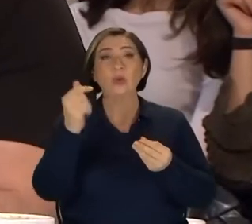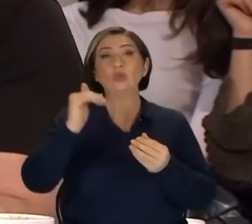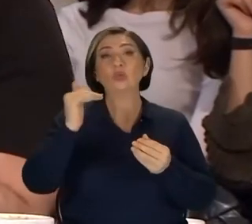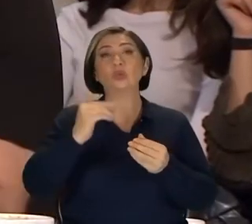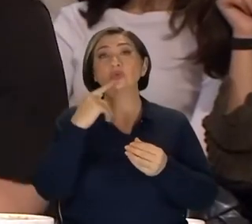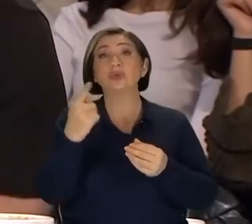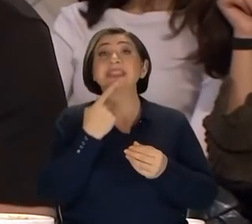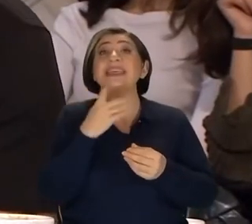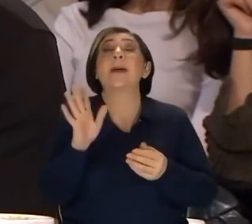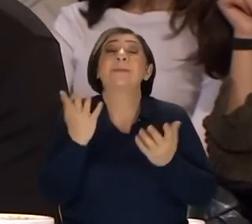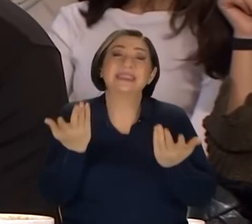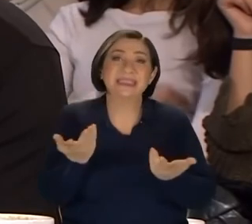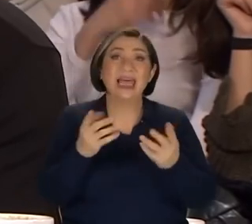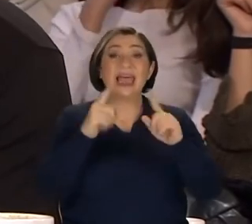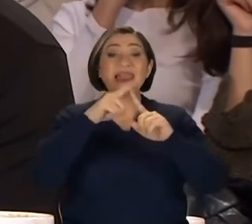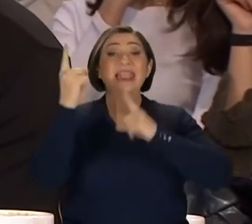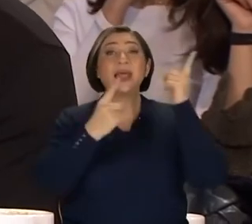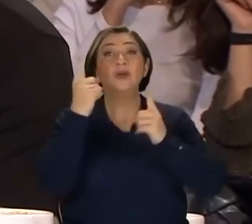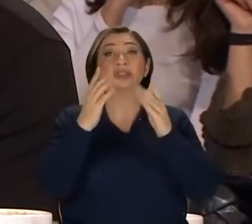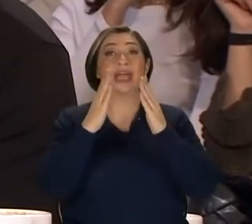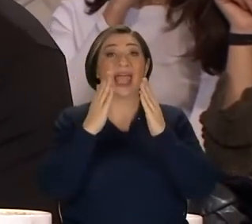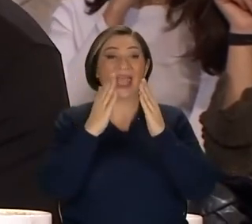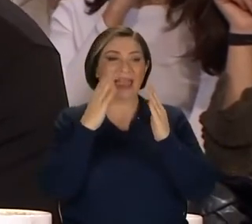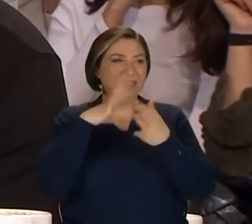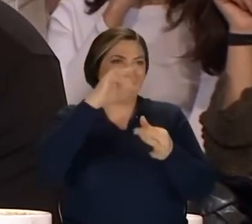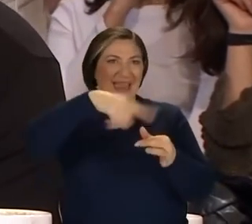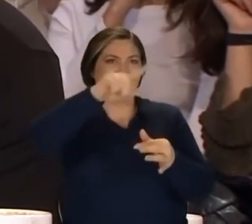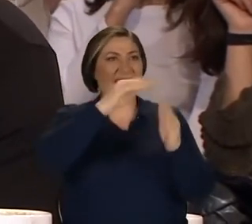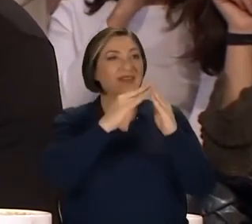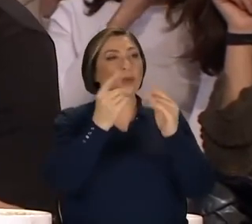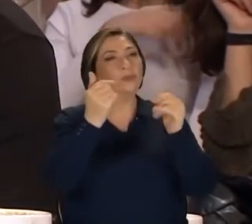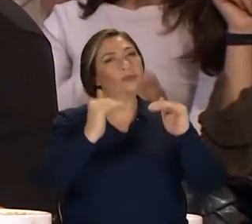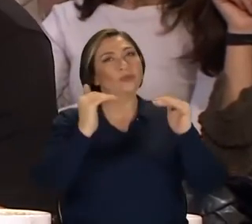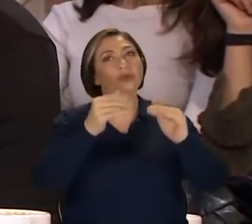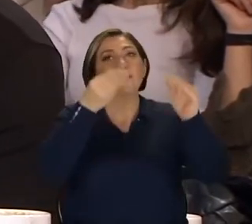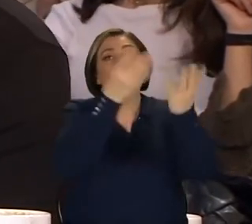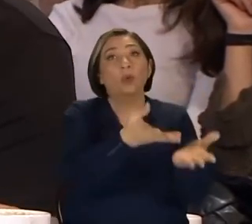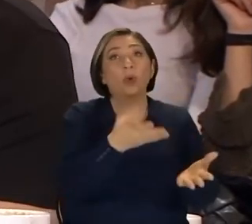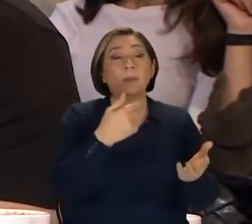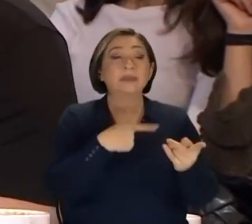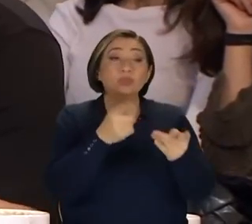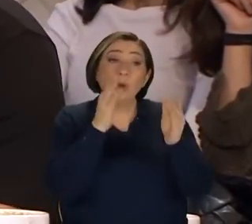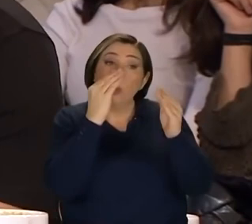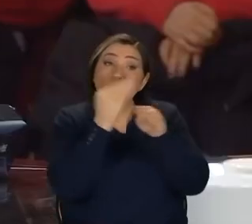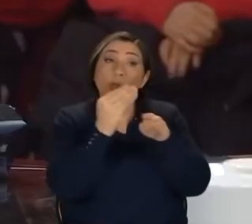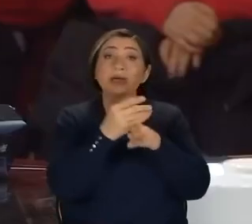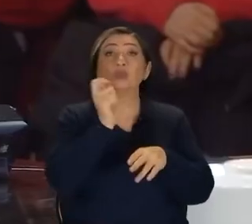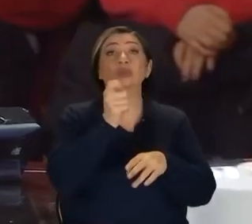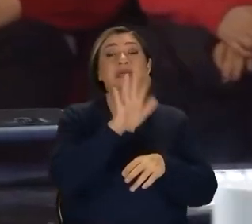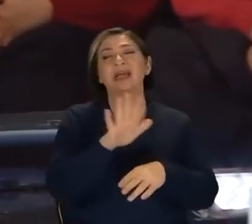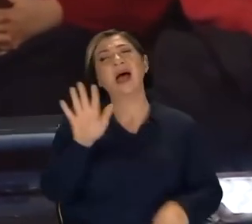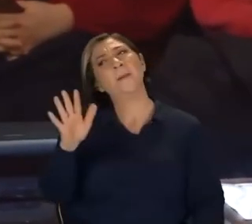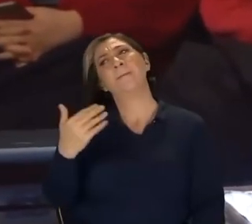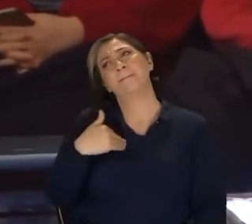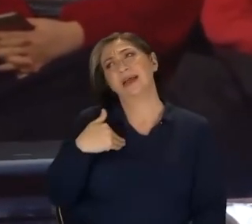ucuz diyoruz. Diyemez hale geldik. Teknoloji insanların evine bunları birazcık daha uygun fiyatlarda sokuyor. Biz buna adapte olmak zorundayız. Ama